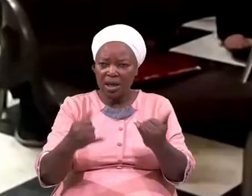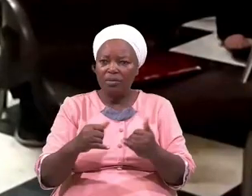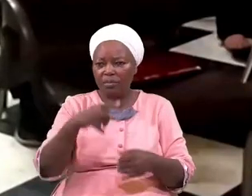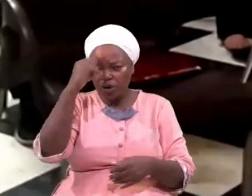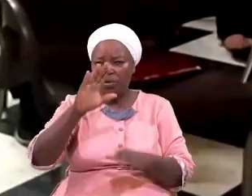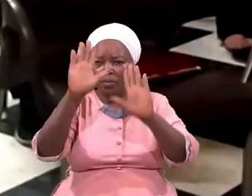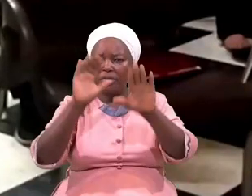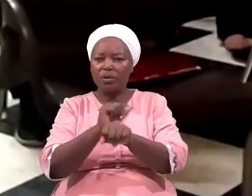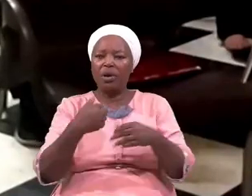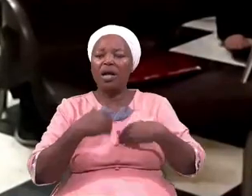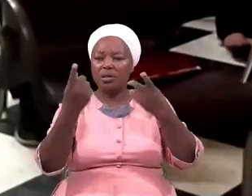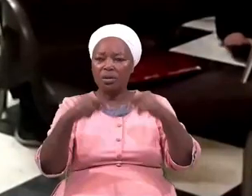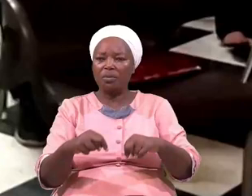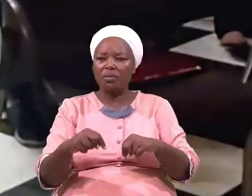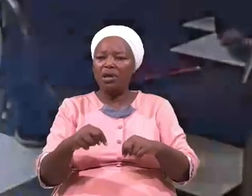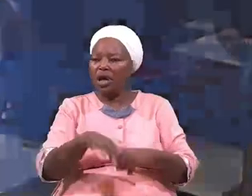Examinez-vous, votre miracle est venu.